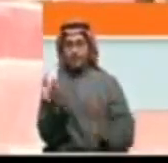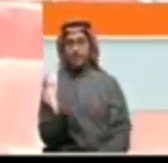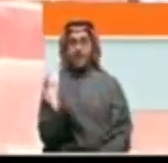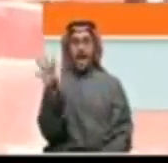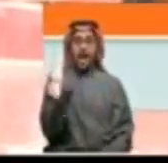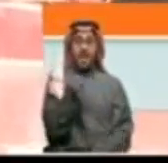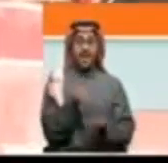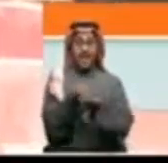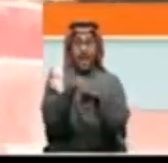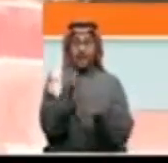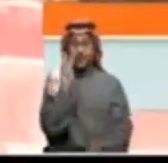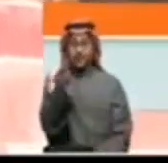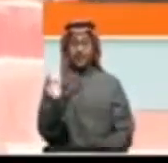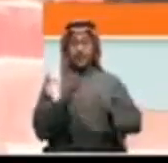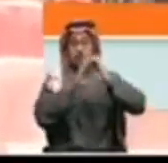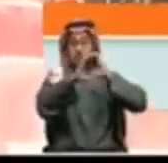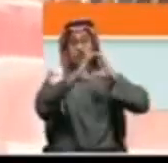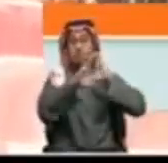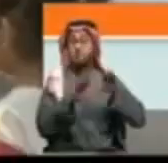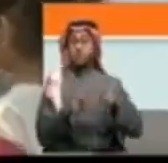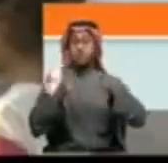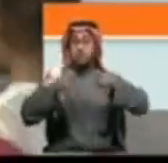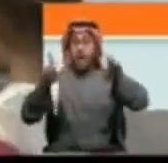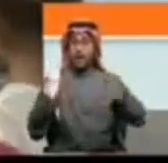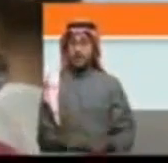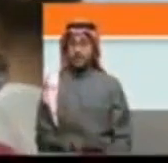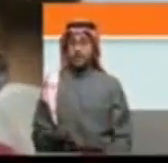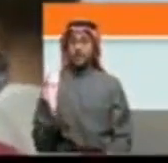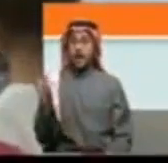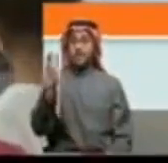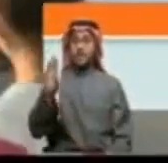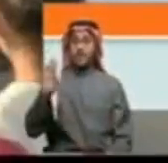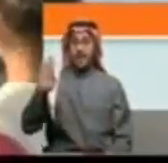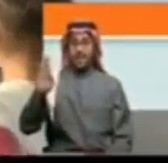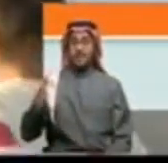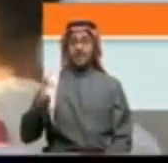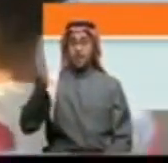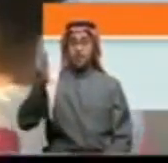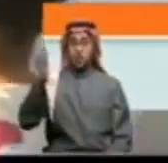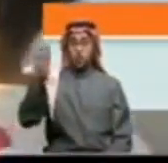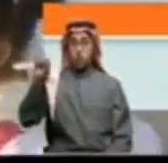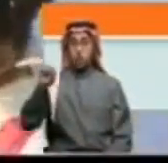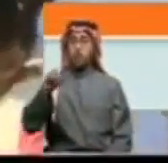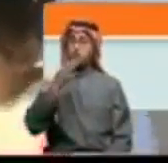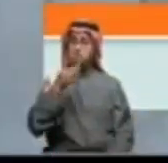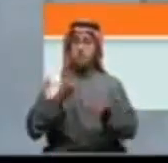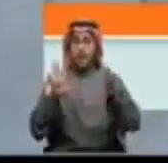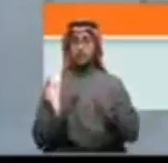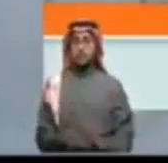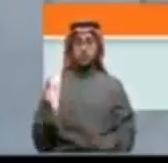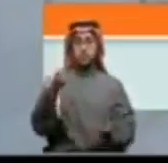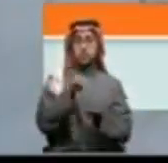العام بالتعاون مع الشركة السعودية للنقل الجماعي سابكتو والإدارة العامة للمرور ووزارة الحرس الوطني